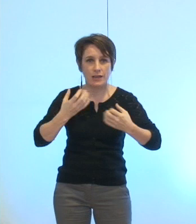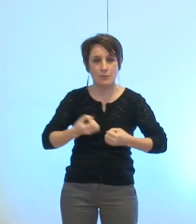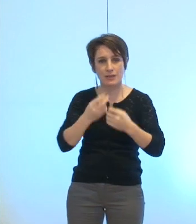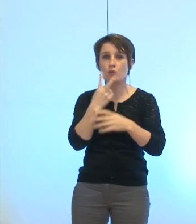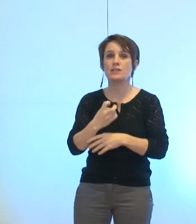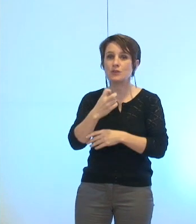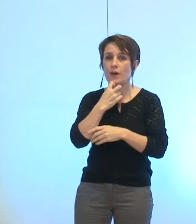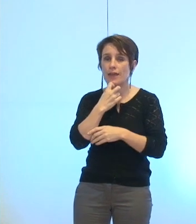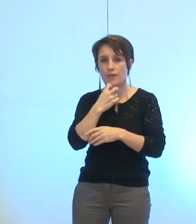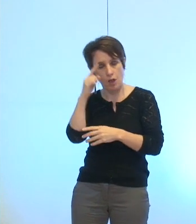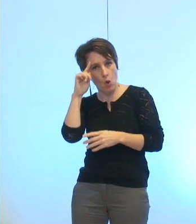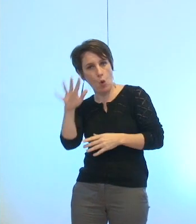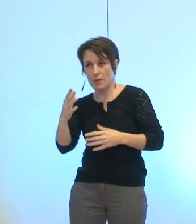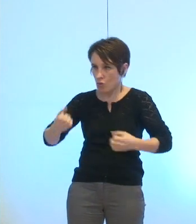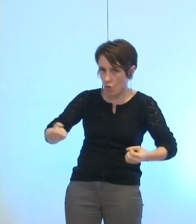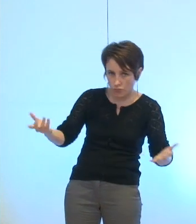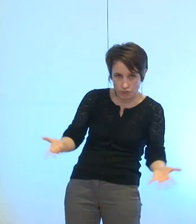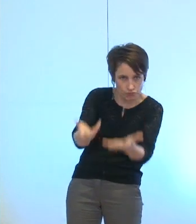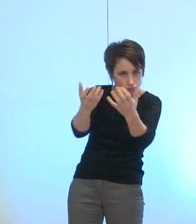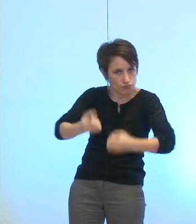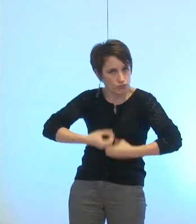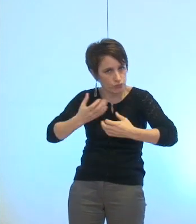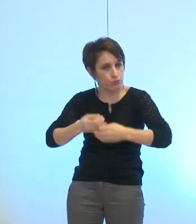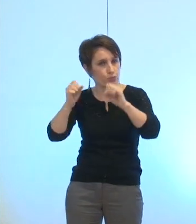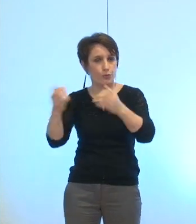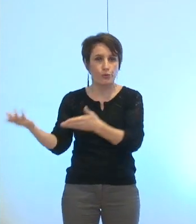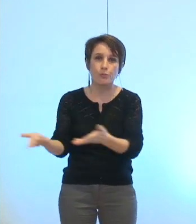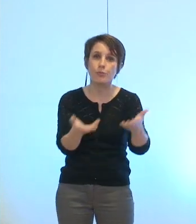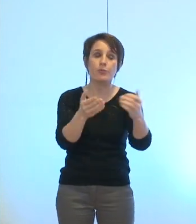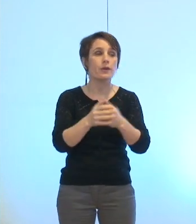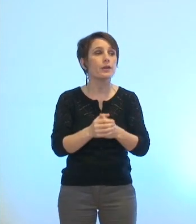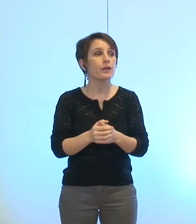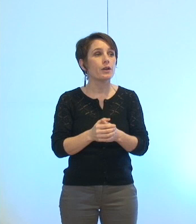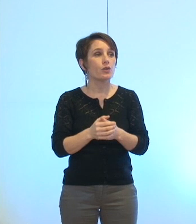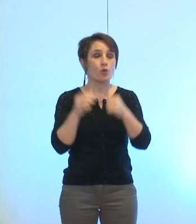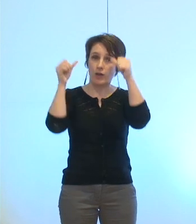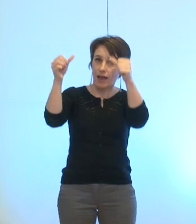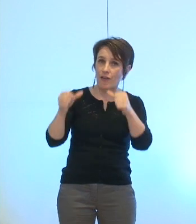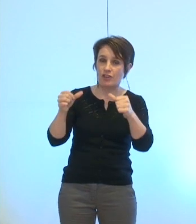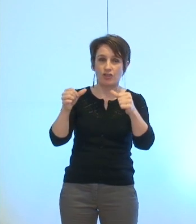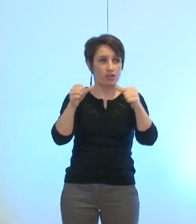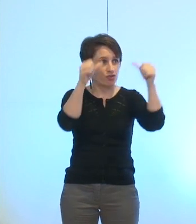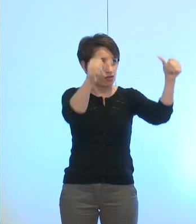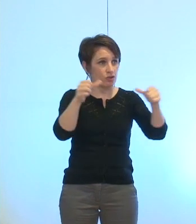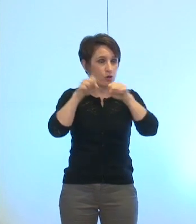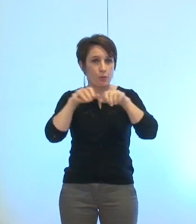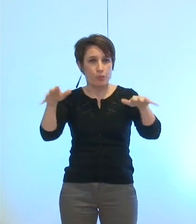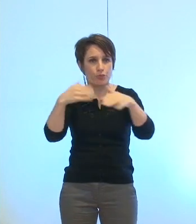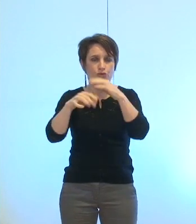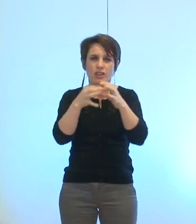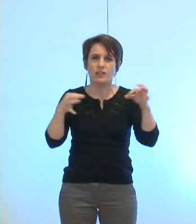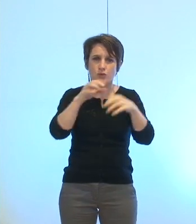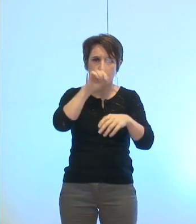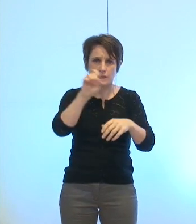euh et en particulier nous souhaitons étudier la la possibilité de permettre cet affichage dans la zone de la VAP euh